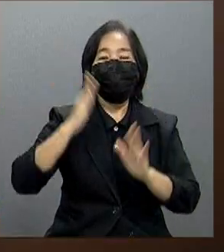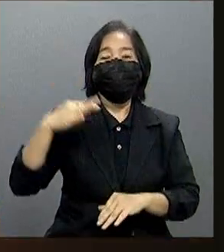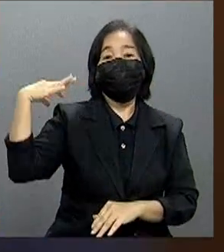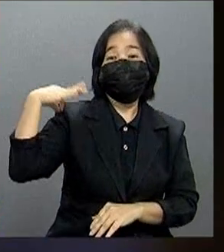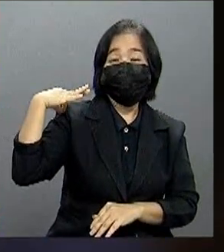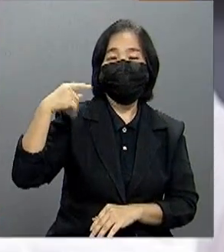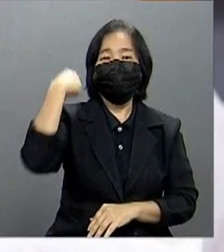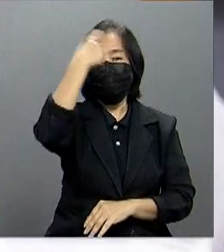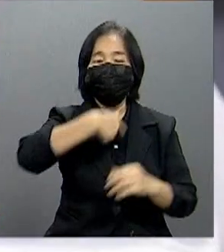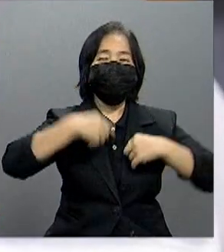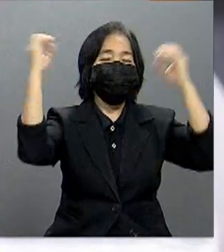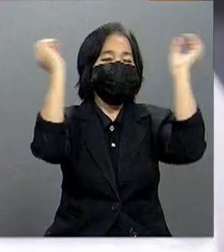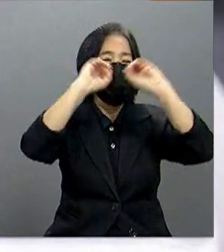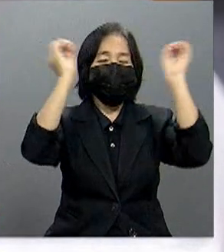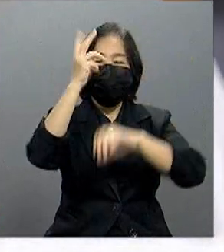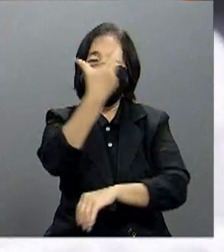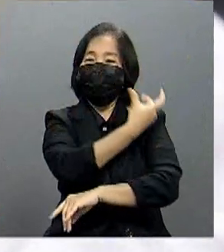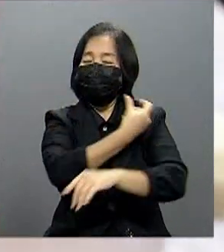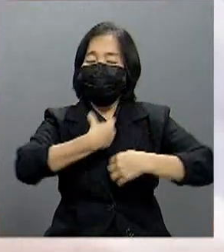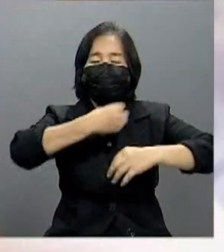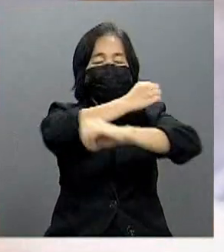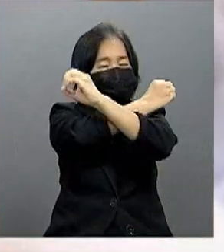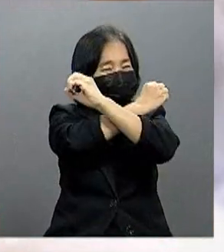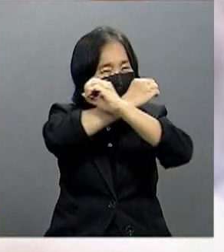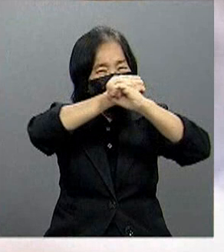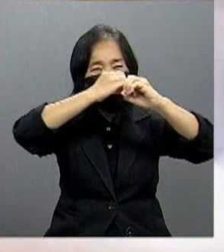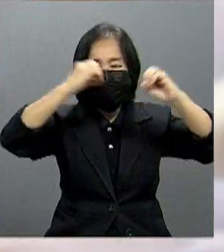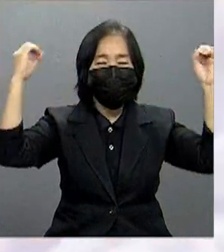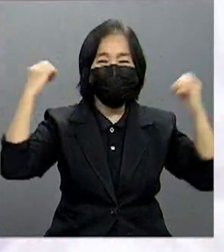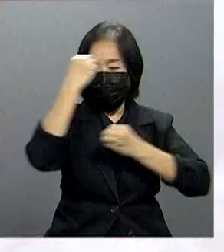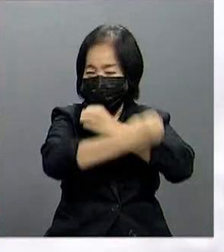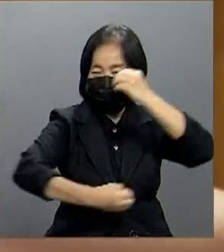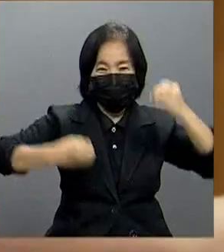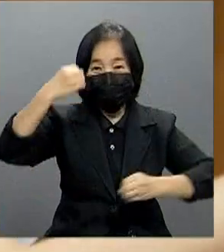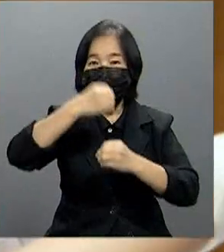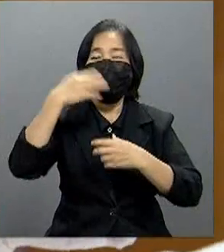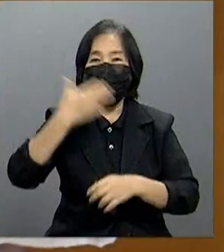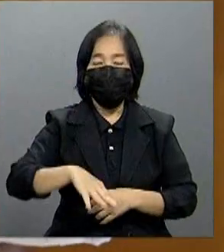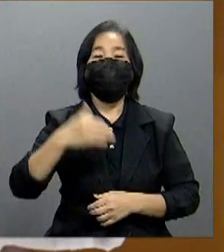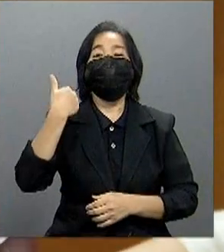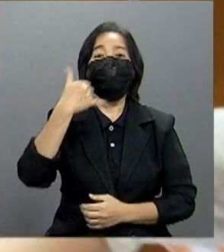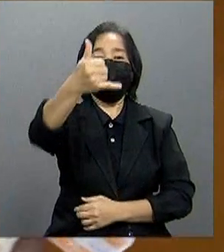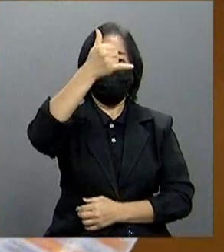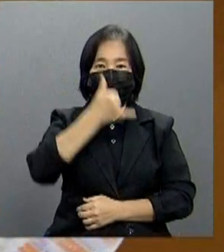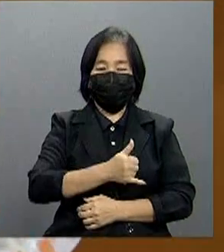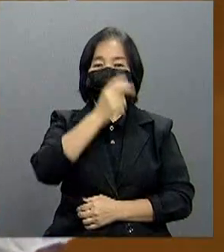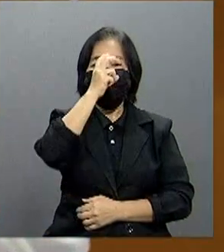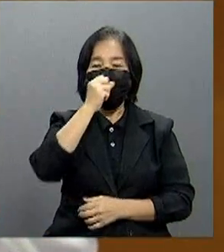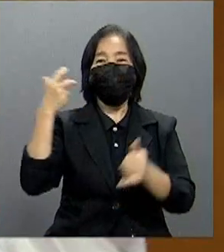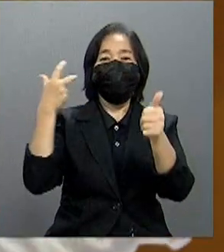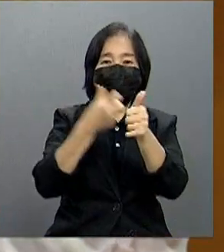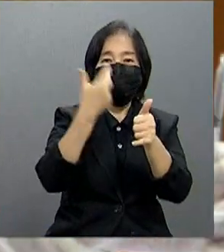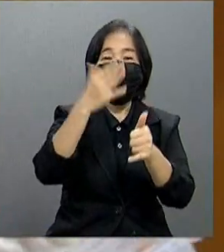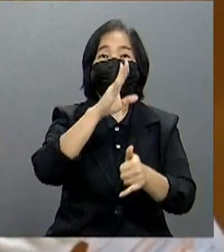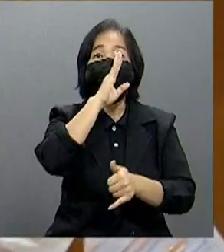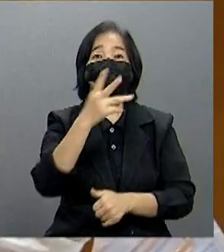คซีนมาก่อนเพราะว่าเราไม่อยากให้มีปัจจัยแทรกแซงอื่นๆเข้ามาในกระบวนการวิจัยของเราเพราะว่าถ้าเราฉีดวัคซีนของเราเข้า